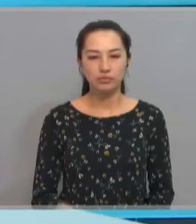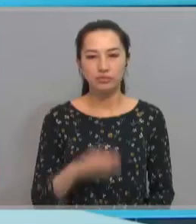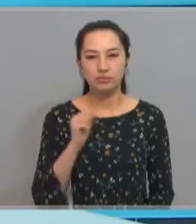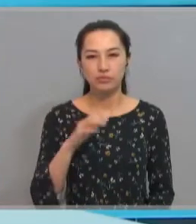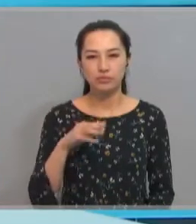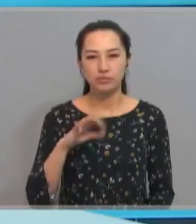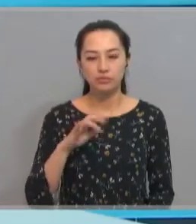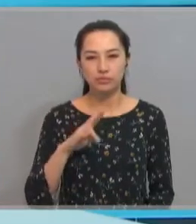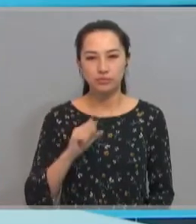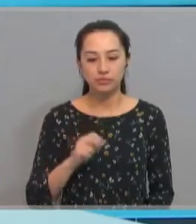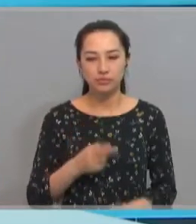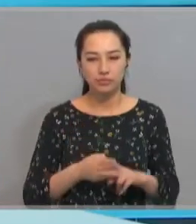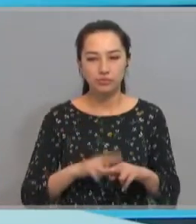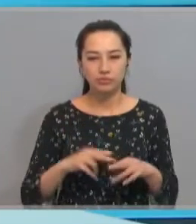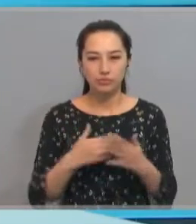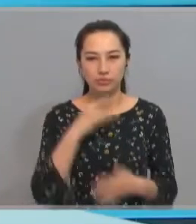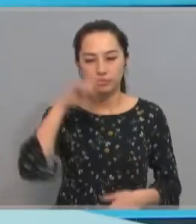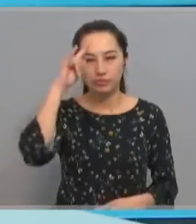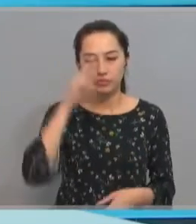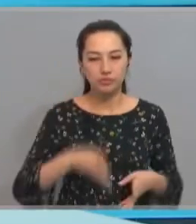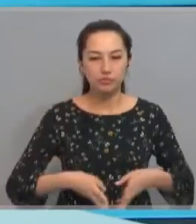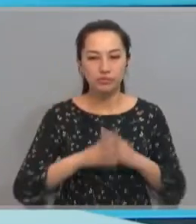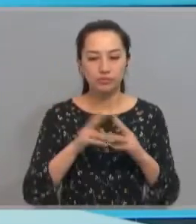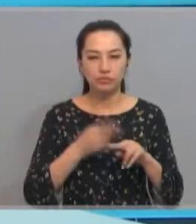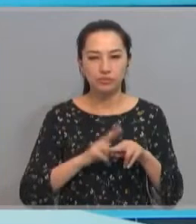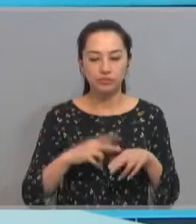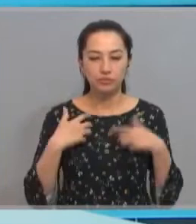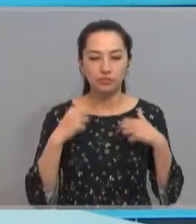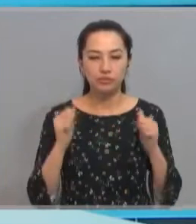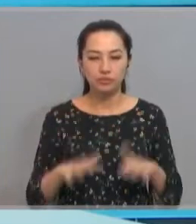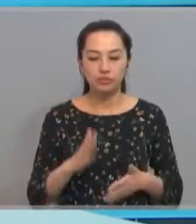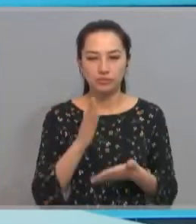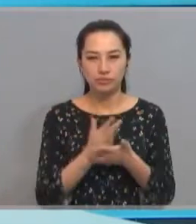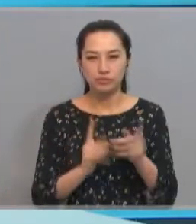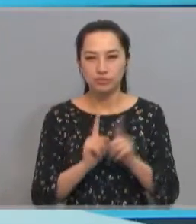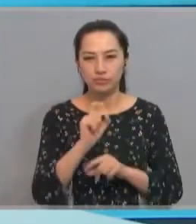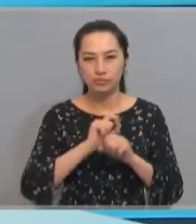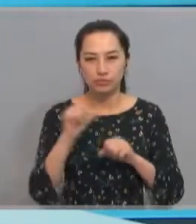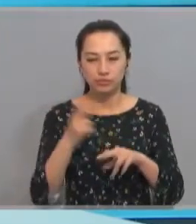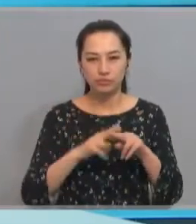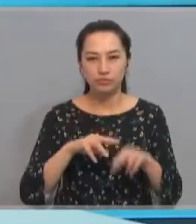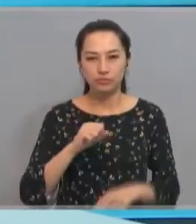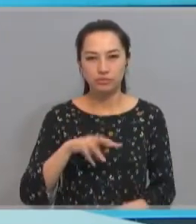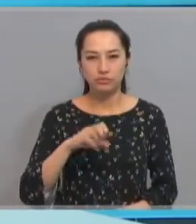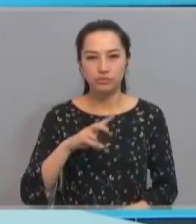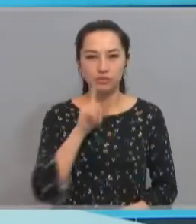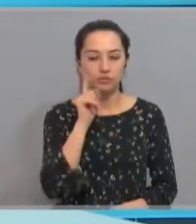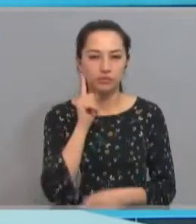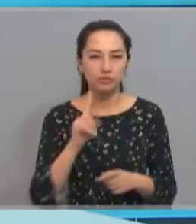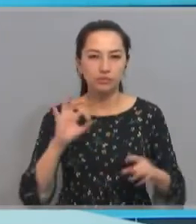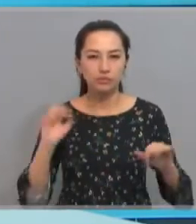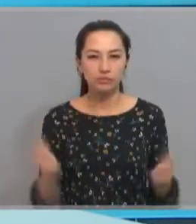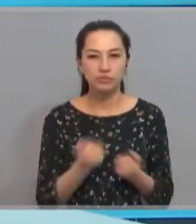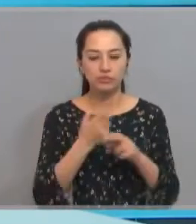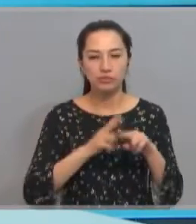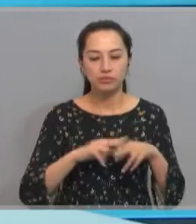Жазотан жастар қанаты жаңа Қазақстанды құруға білек сыбана кірісіп кетті. Аманат партиясының өңірлік филиалында жастарды қолдау мәселелері бойынша